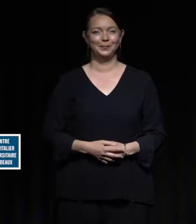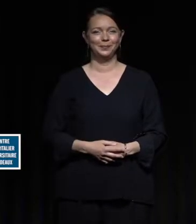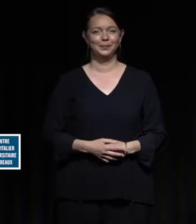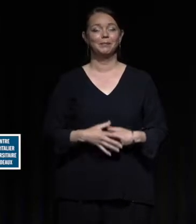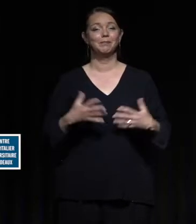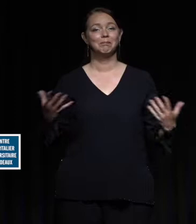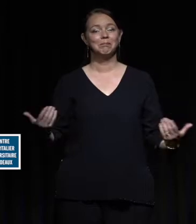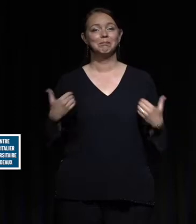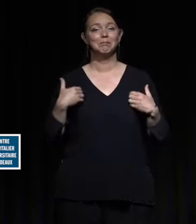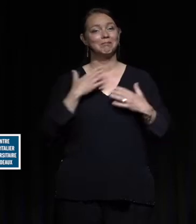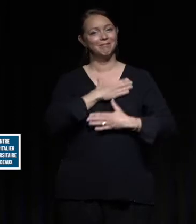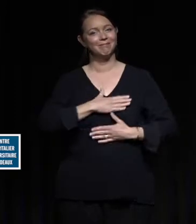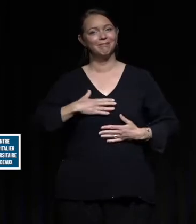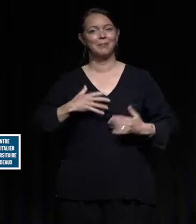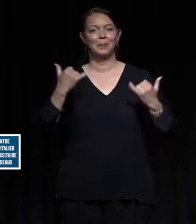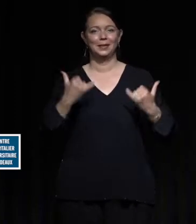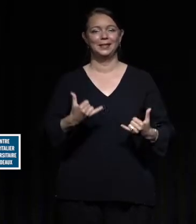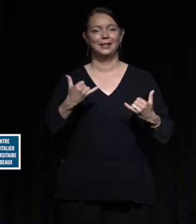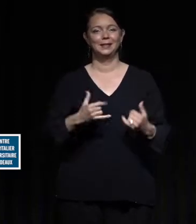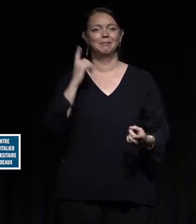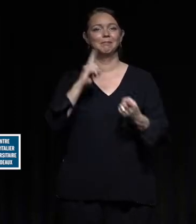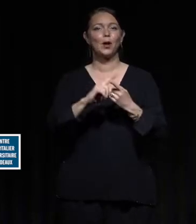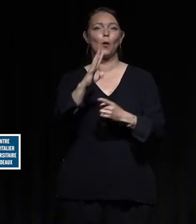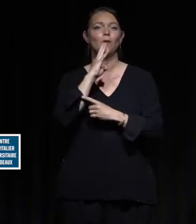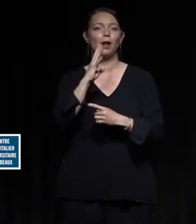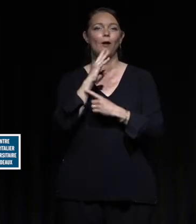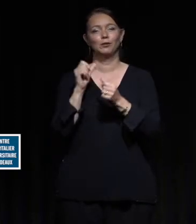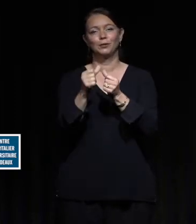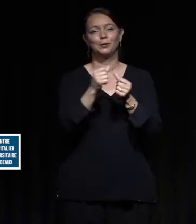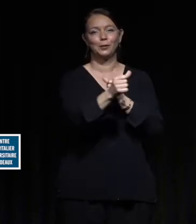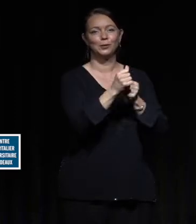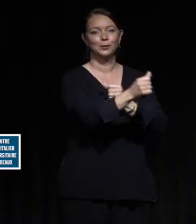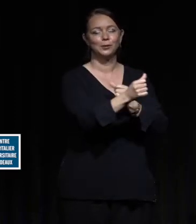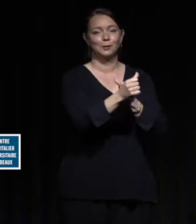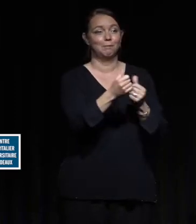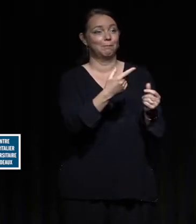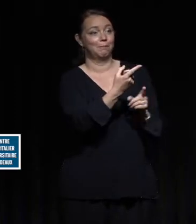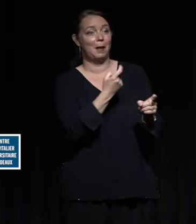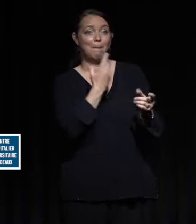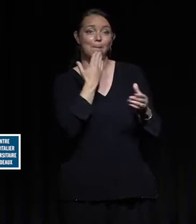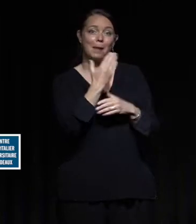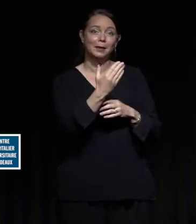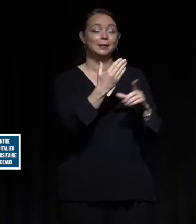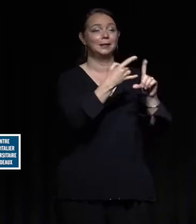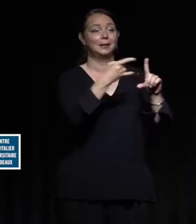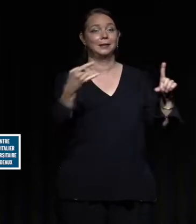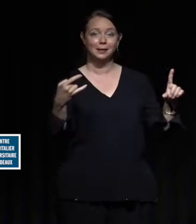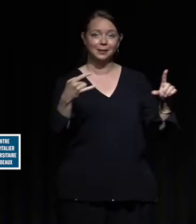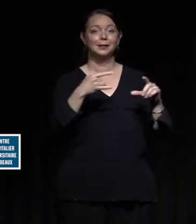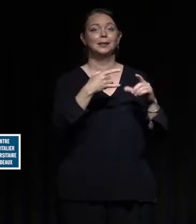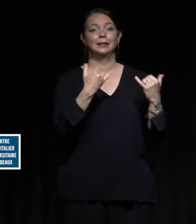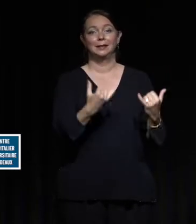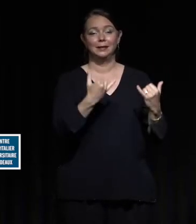Je suis très heureux d'être là sur cette conférence virtuelle grâce à la librairie Mola. J'en profite